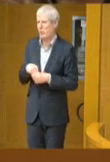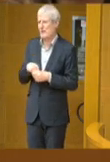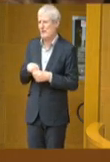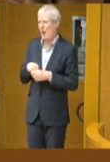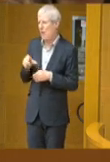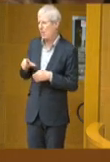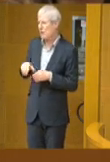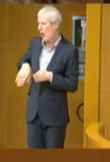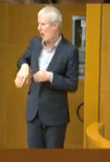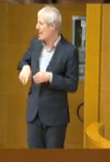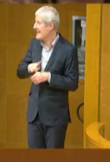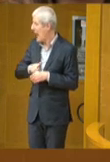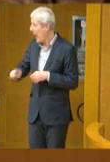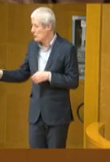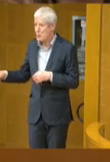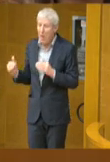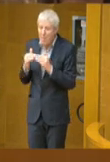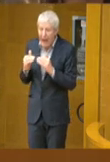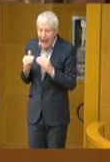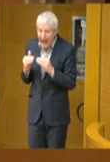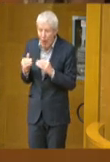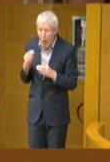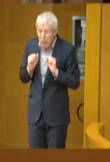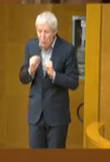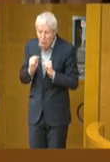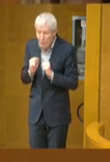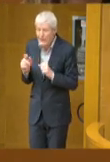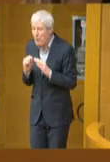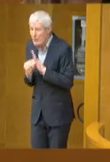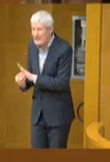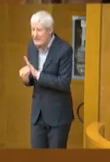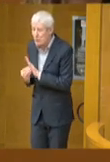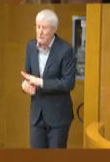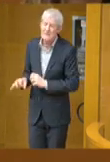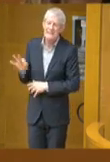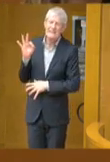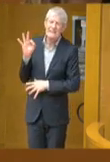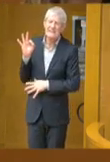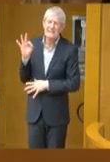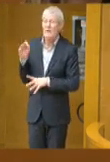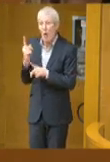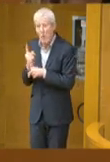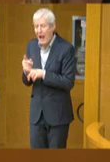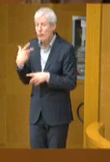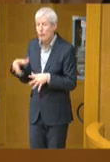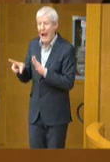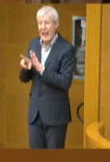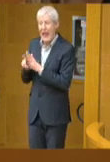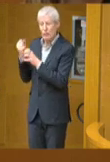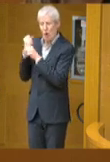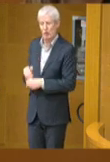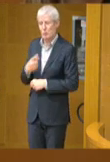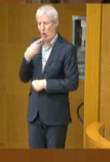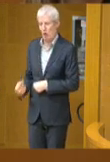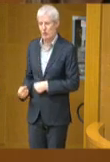che crea pari opportunità e non discriminazione, proprio in quel principio costituzionale che prima veniva richiamato. Oggi è una giornata di